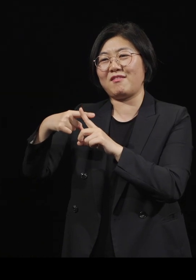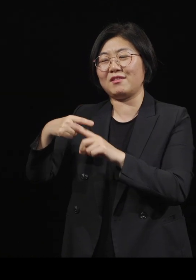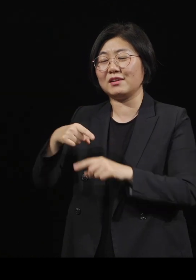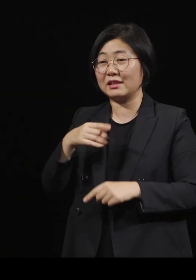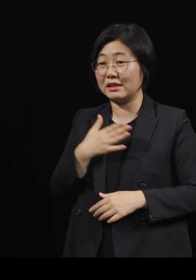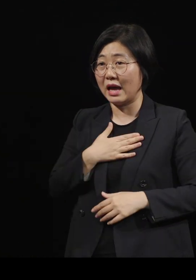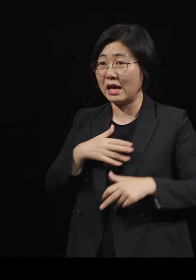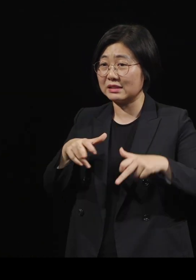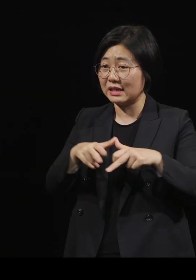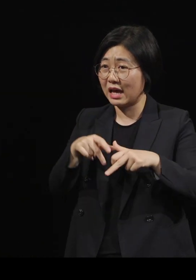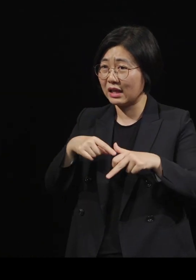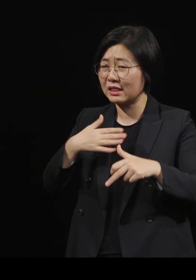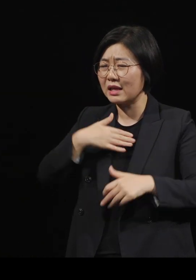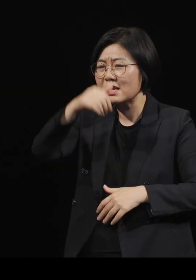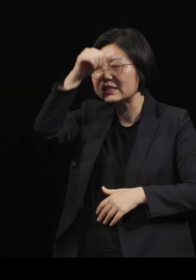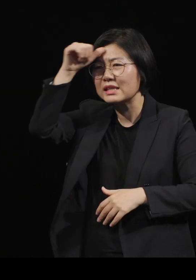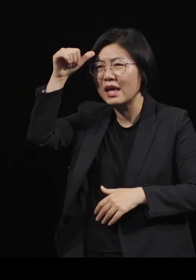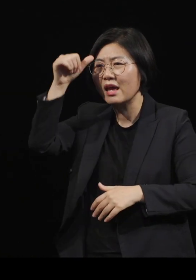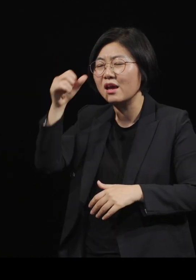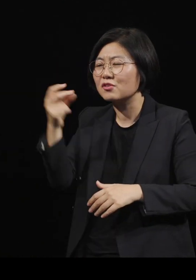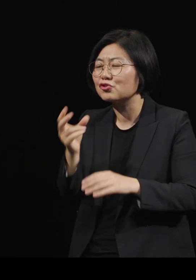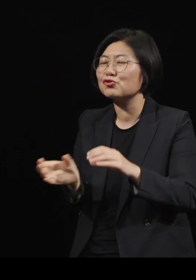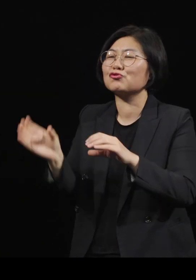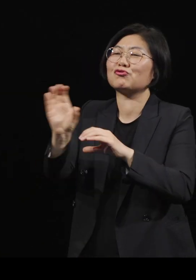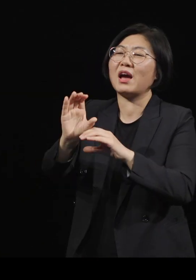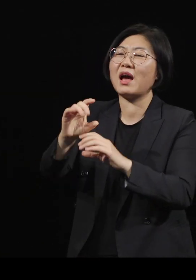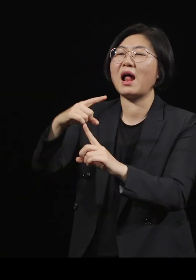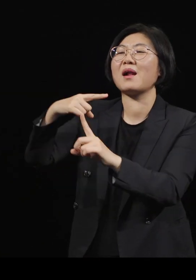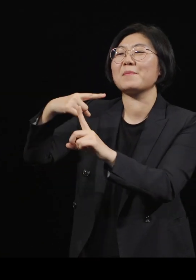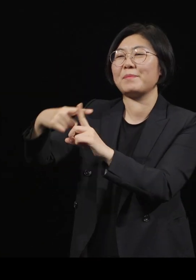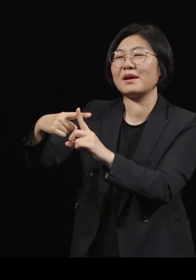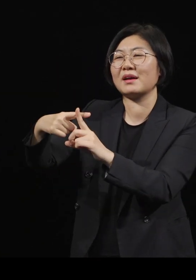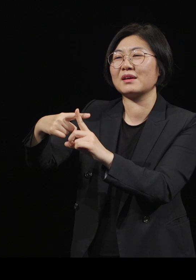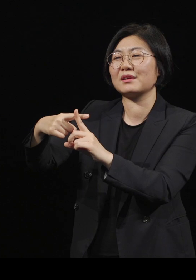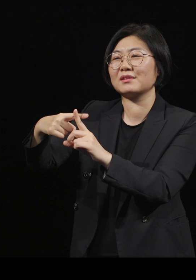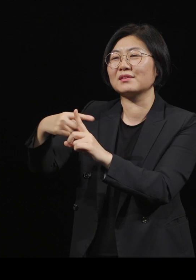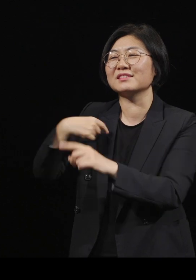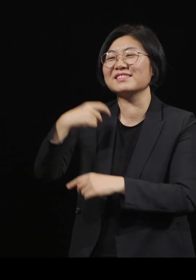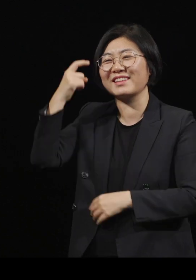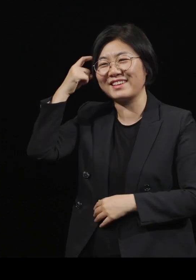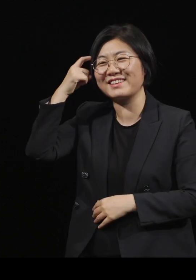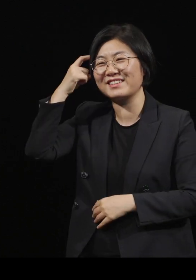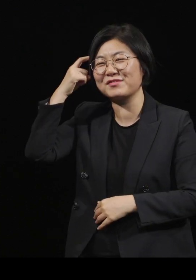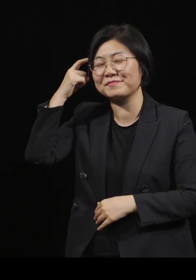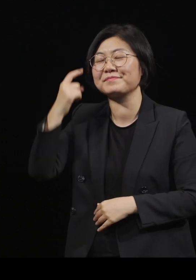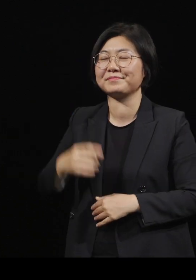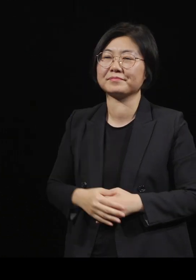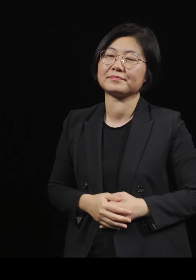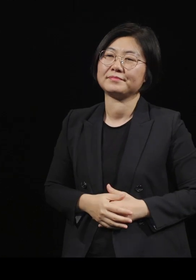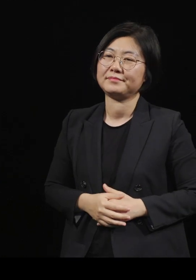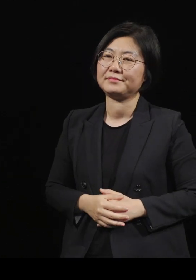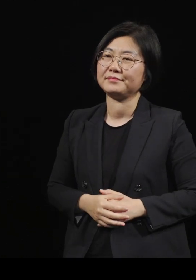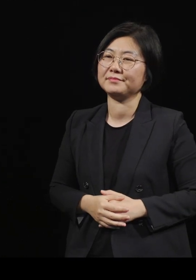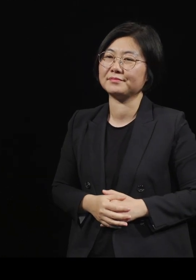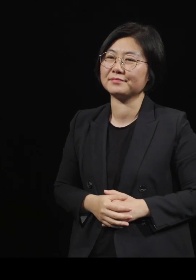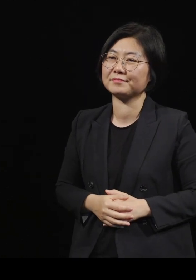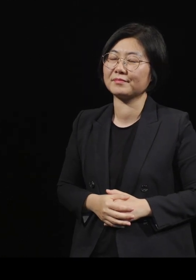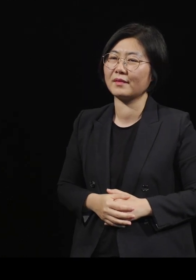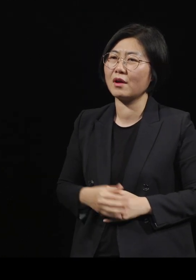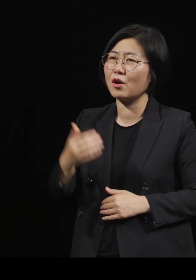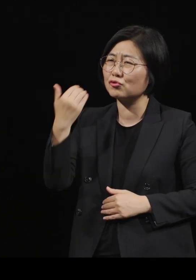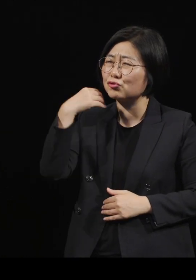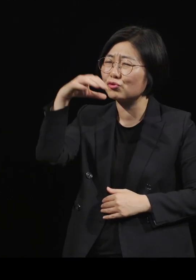나의 장애는 내 인생의 플러스 알파이다 라고 생각을 하게 되었고, 어느